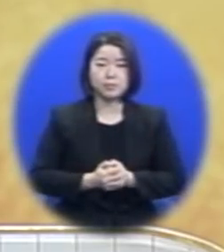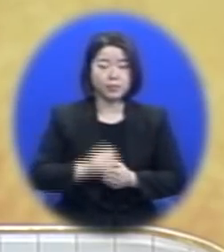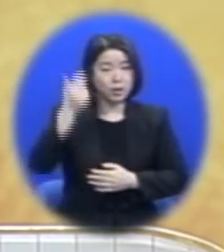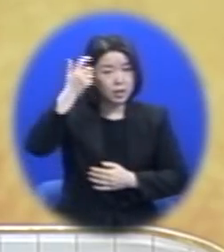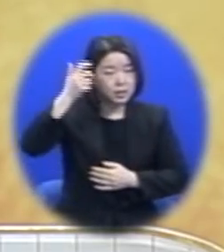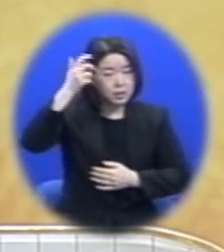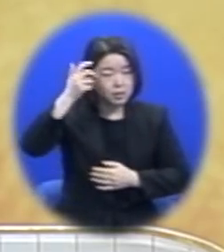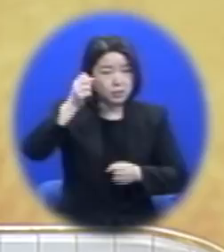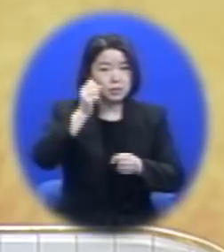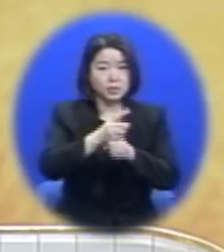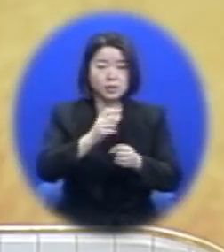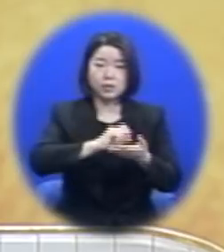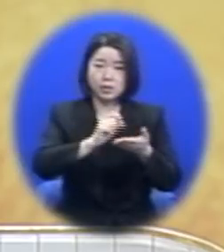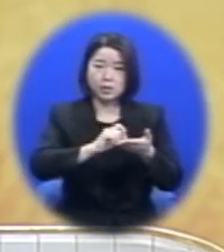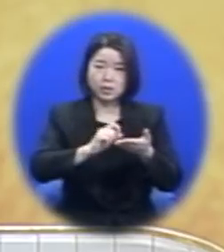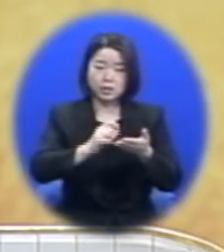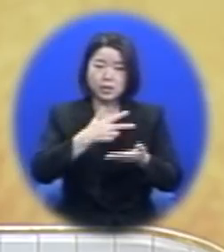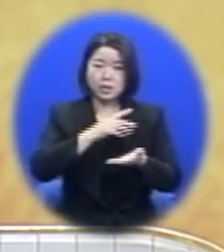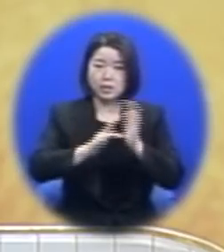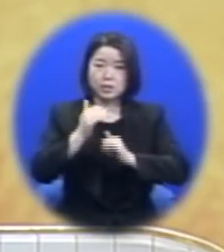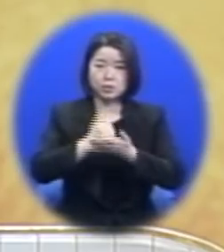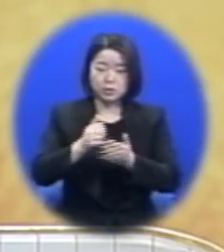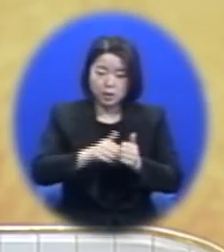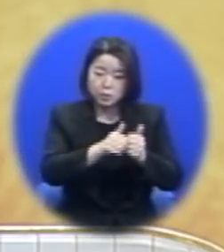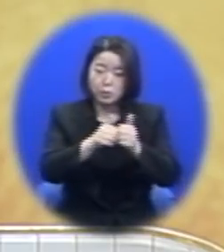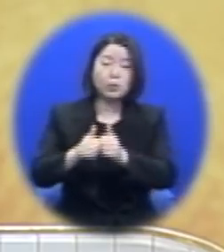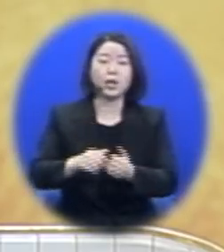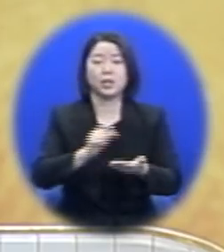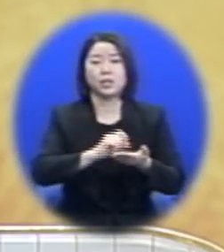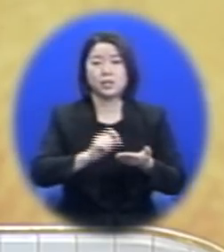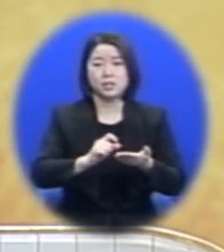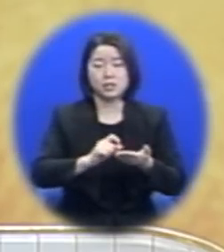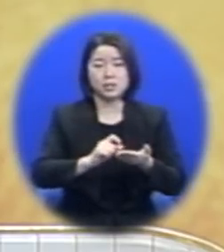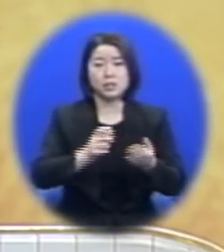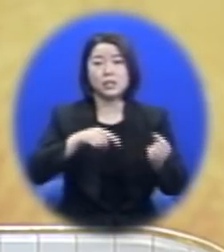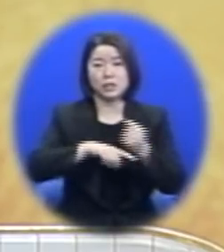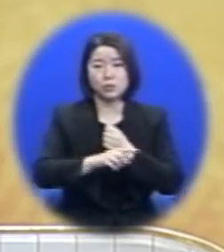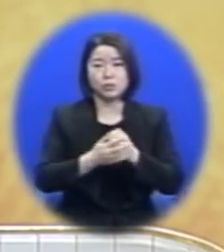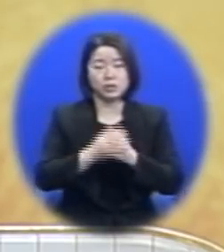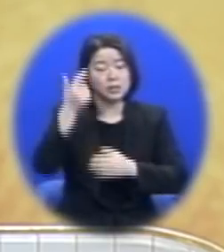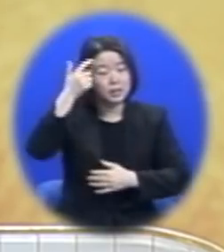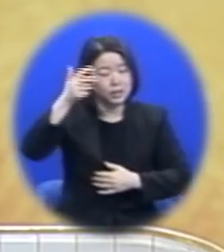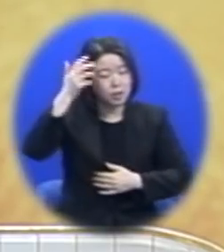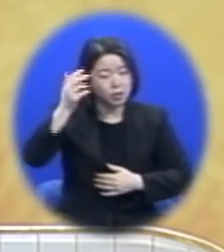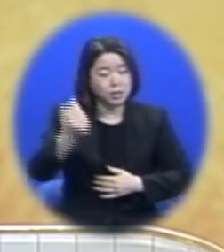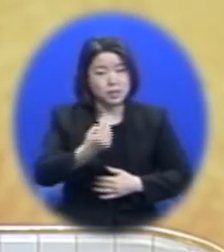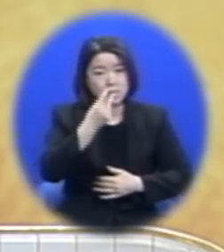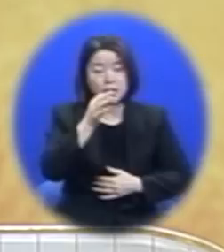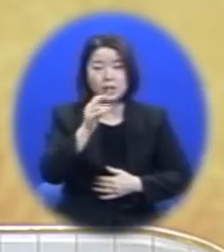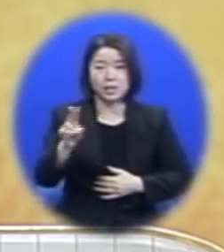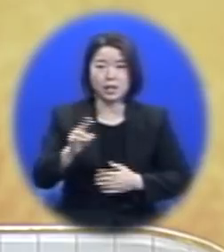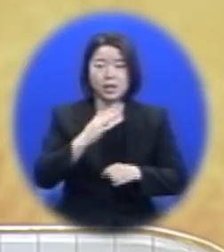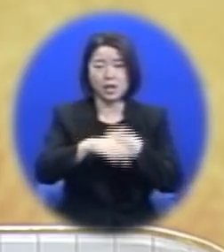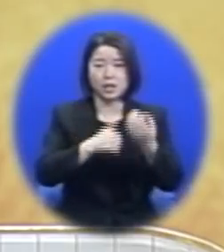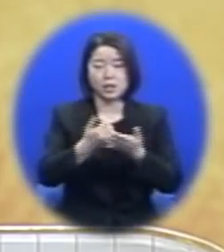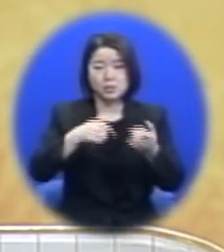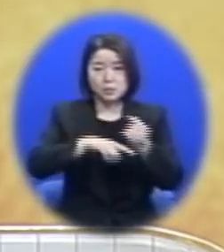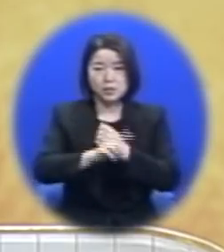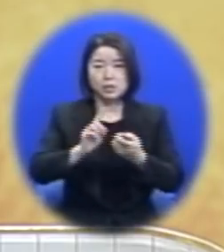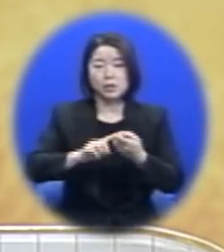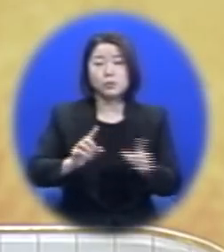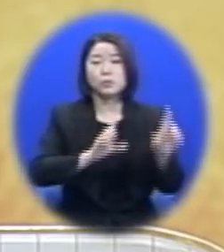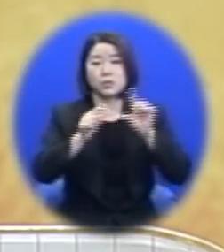영성일기, 예수님과 동행일기를 쓰게 해드리는 이유는 영이 살아야 하나님 뜻대로 살 수 있기